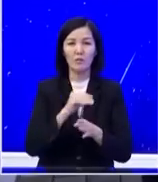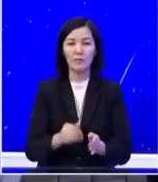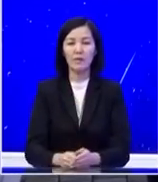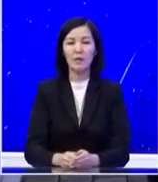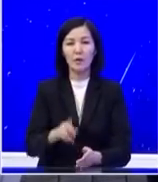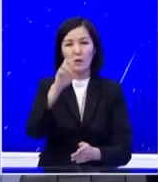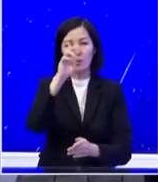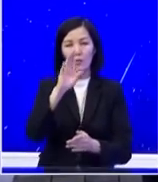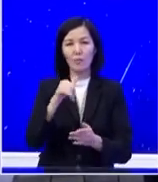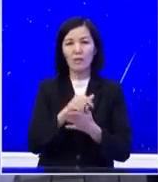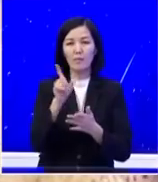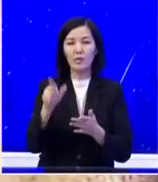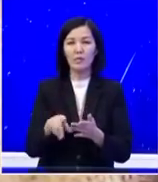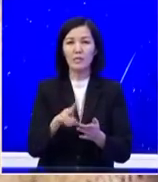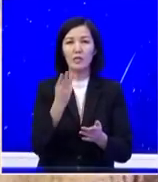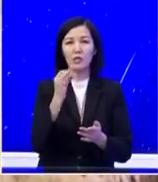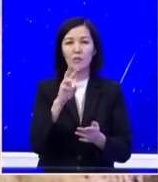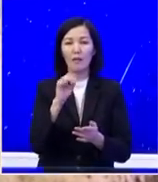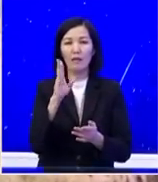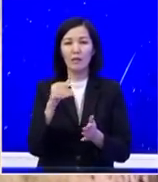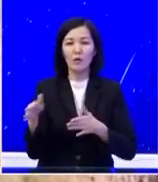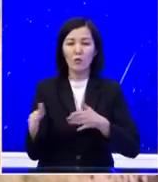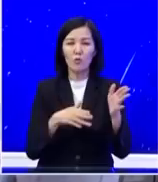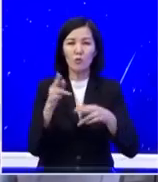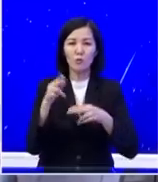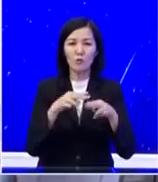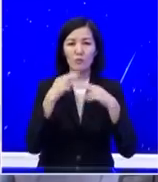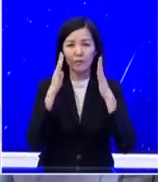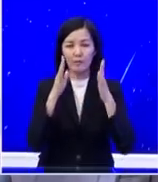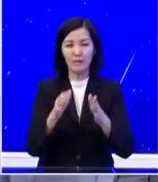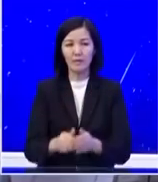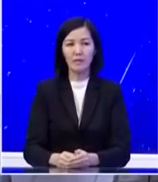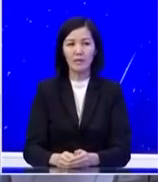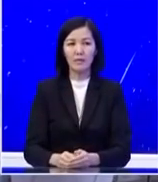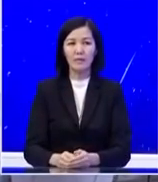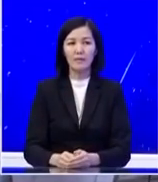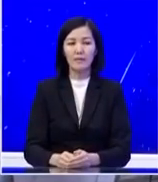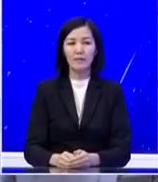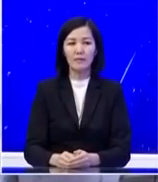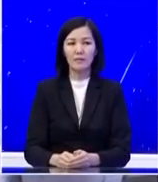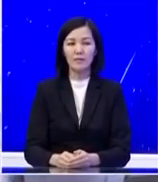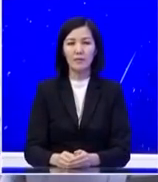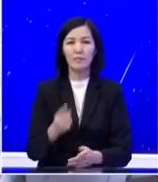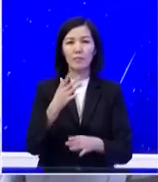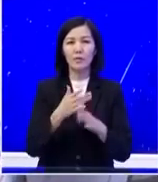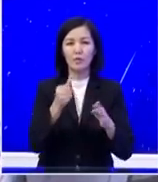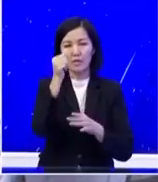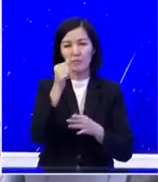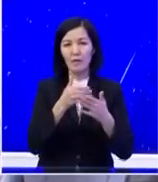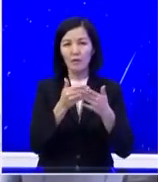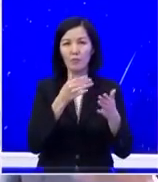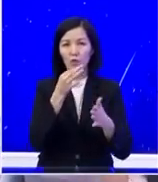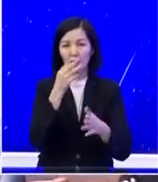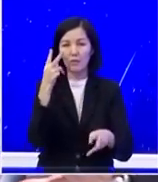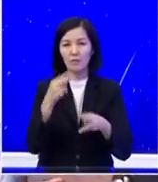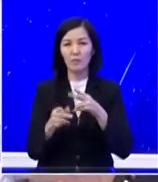Үкімет басшысы назарынан шамалғандағы жол құрылысы да тыс қалған жоқ. План бойынша 25-ші ауысқа дейін дегенбіз, біз оны бір жарым ай бұрын бітеміз. Қазір жүр